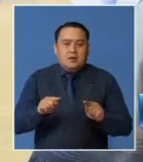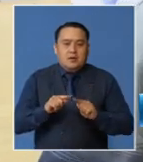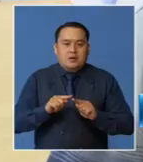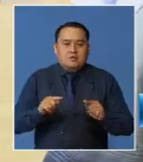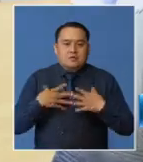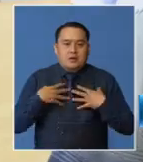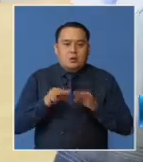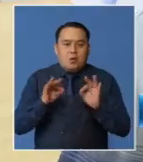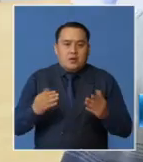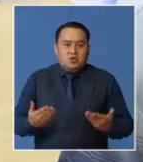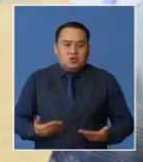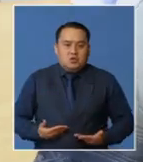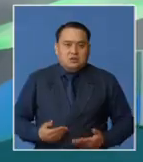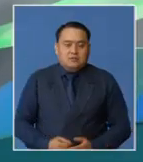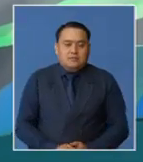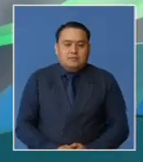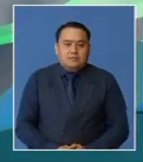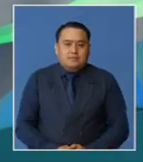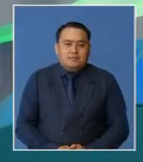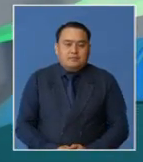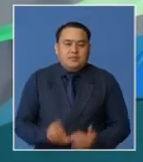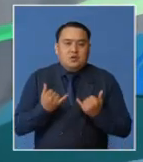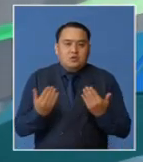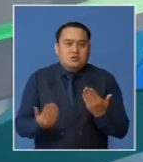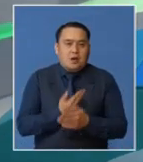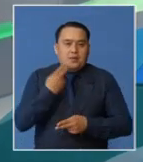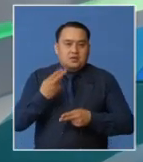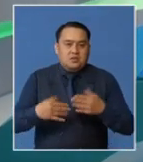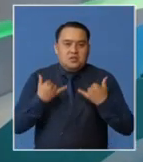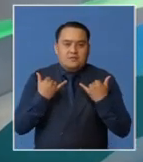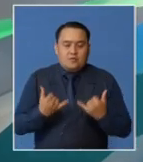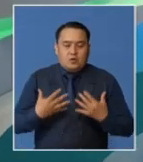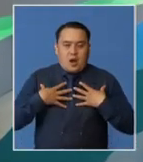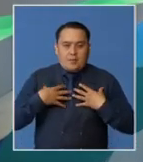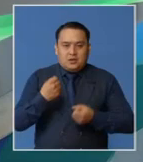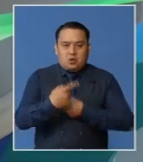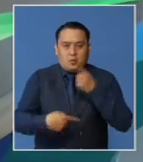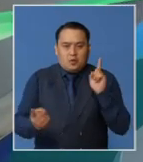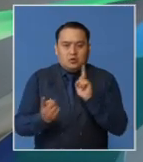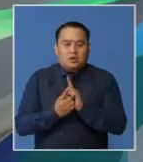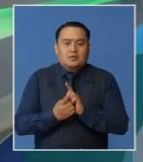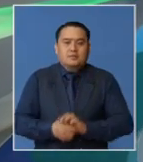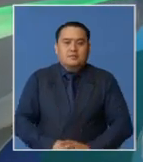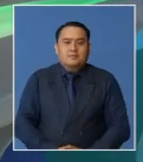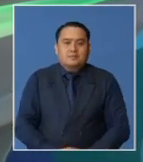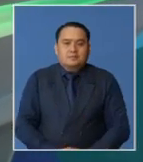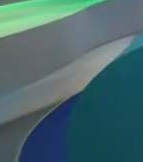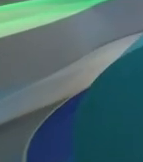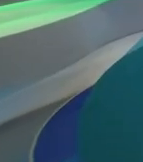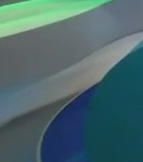прививать здоровый образ жизни. Такими событиями был насыщен уходящий день. Спасибо за внимание. До свидания.